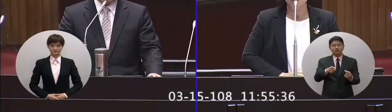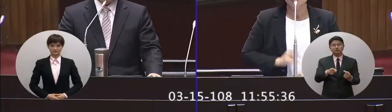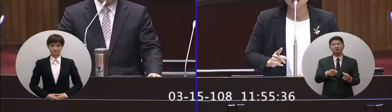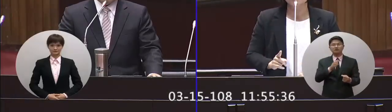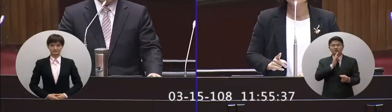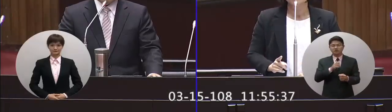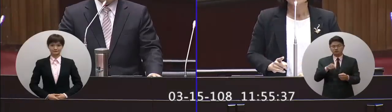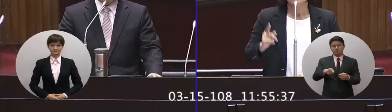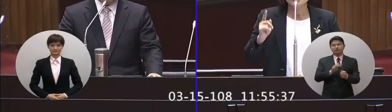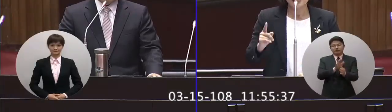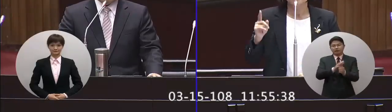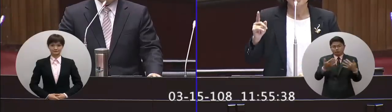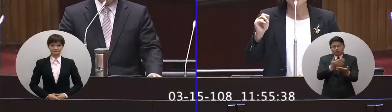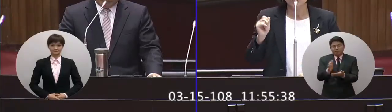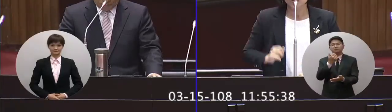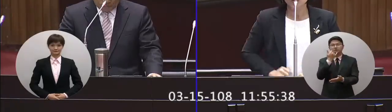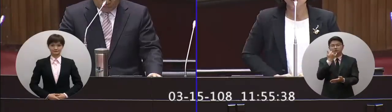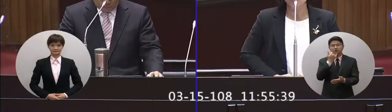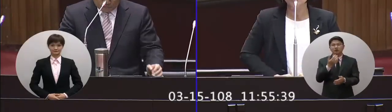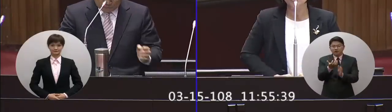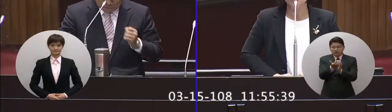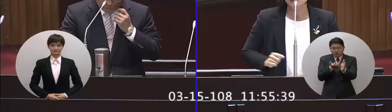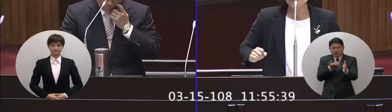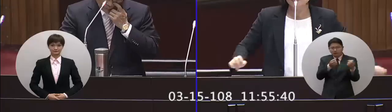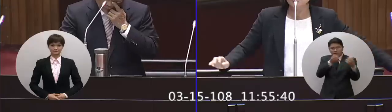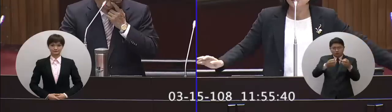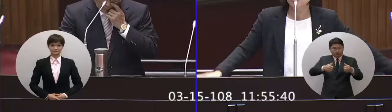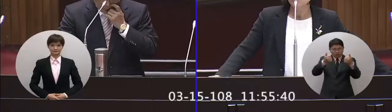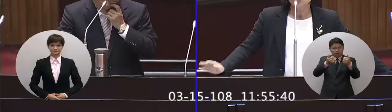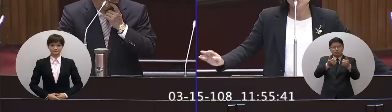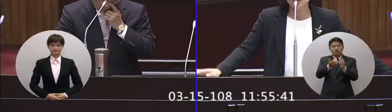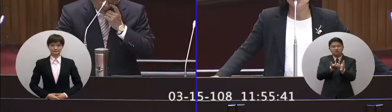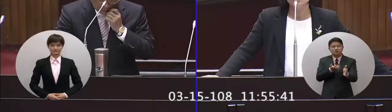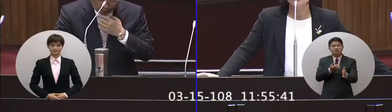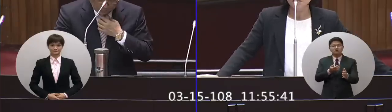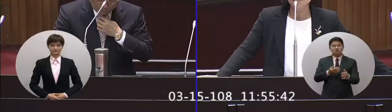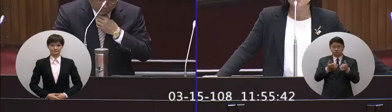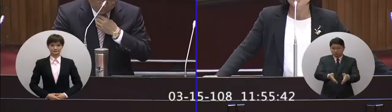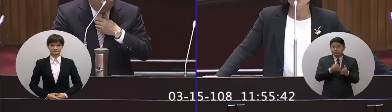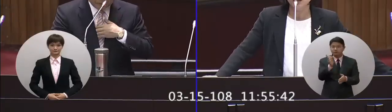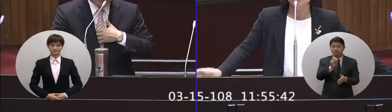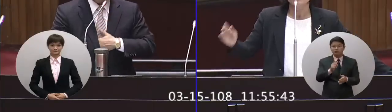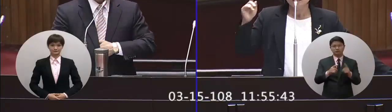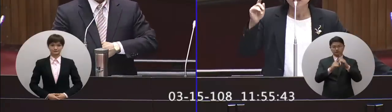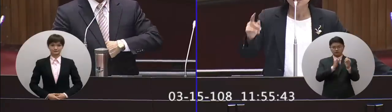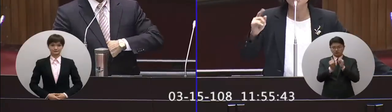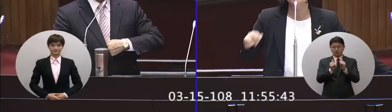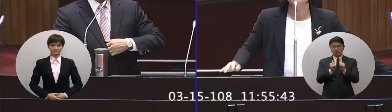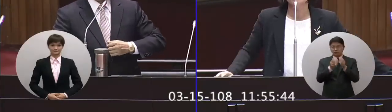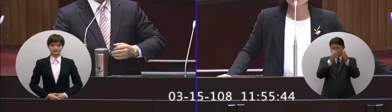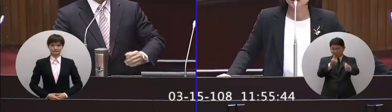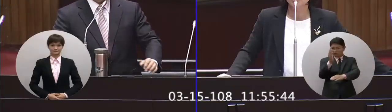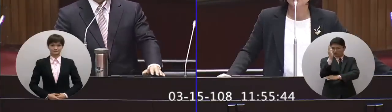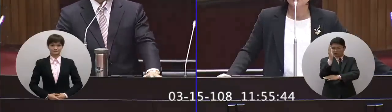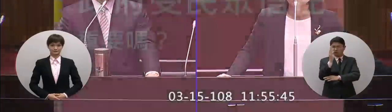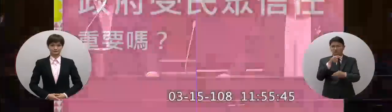解方。可是，在达到寻求共识、建立法治之前，最重要的是人民要对政